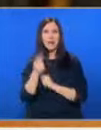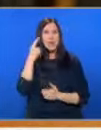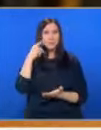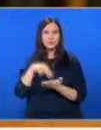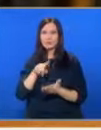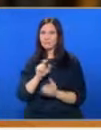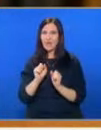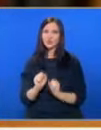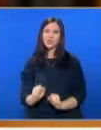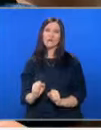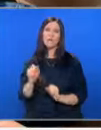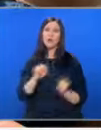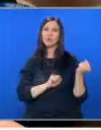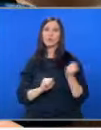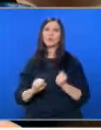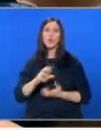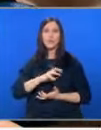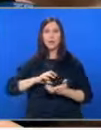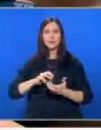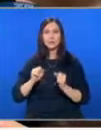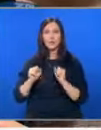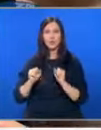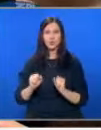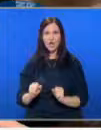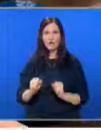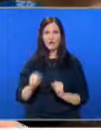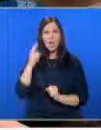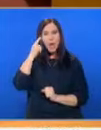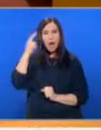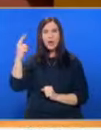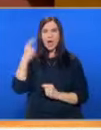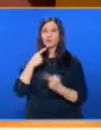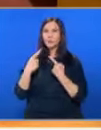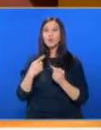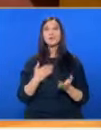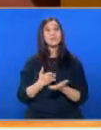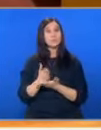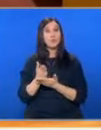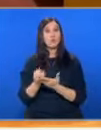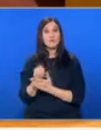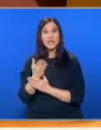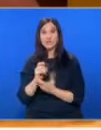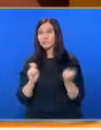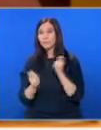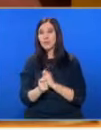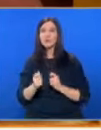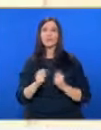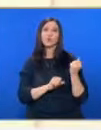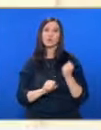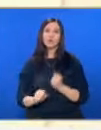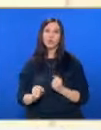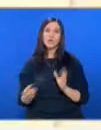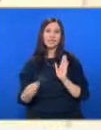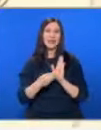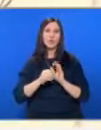Не очакваме конституционна криза. Очакваме разум, диалог. Според Възраждане, с промените в Конституцията